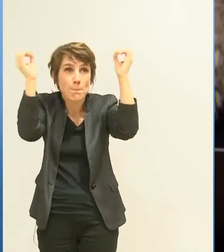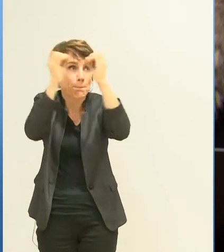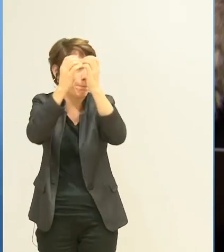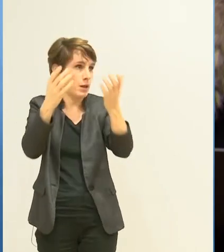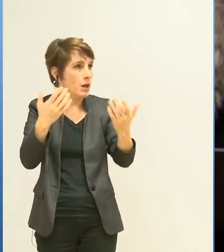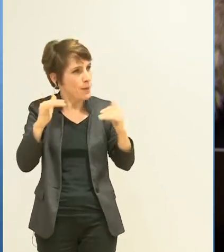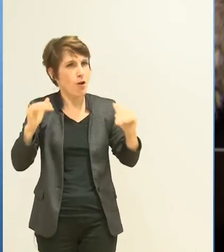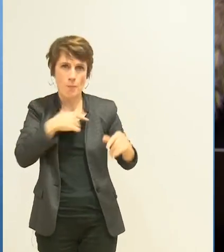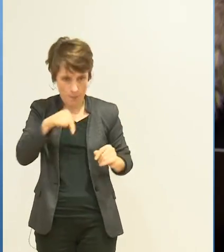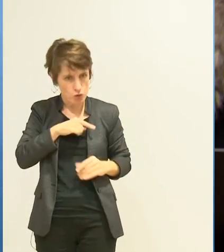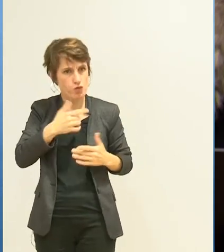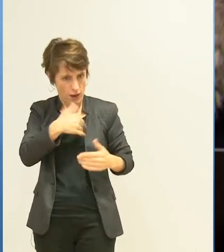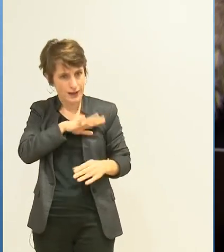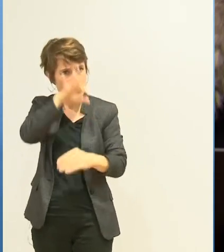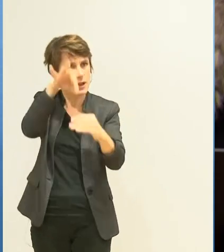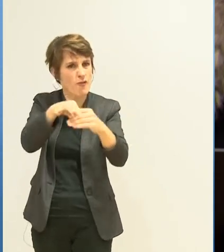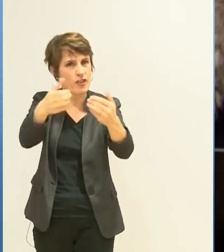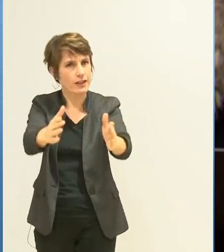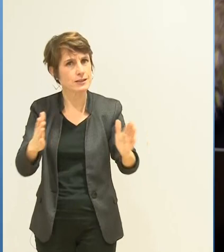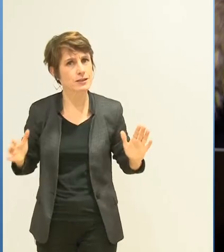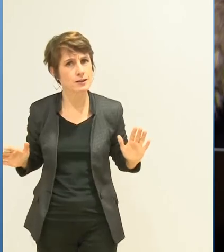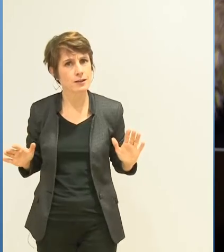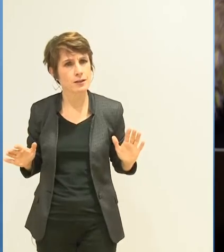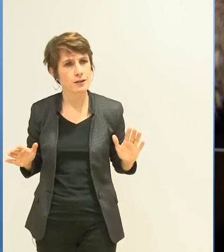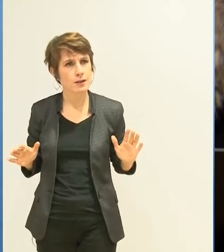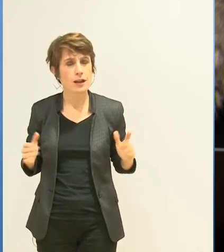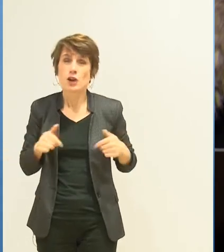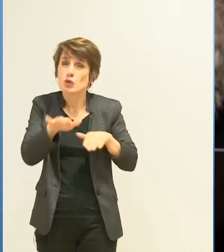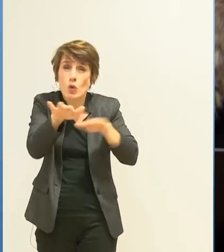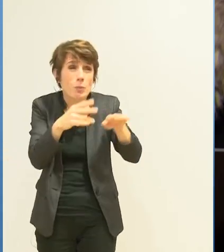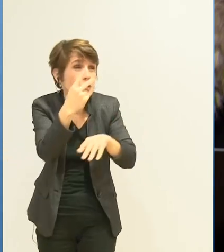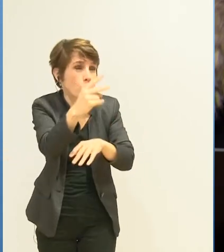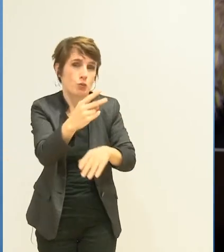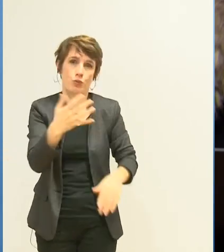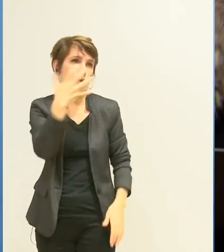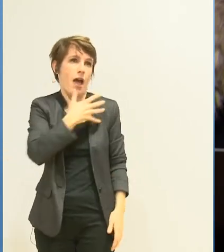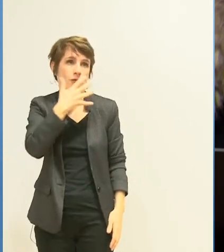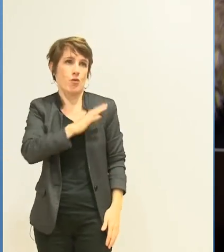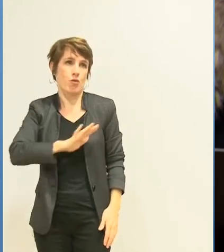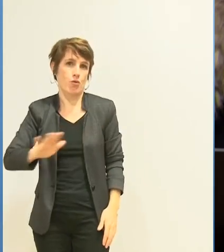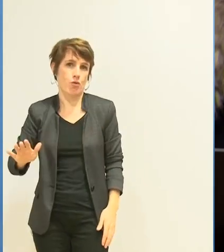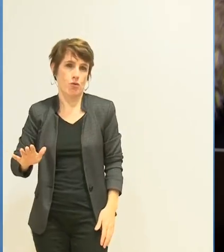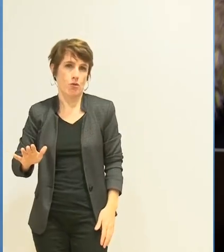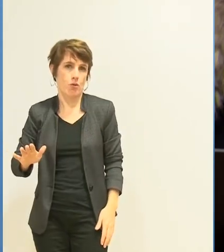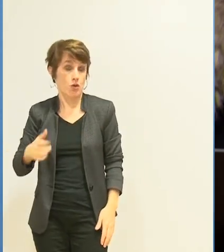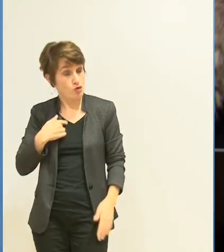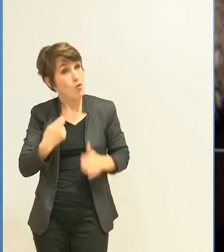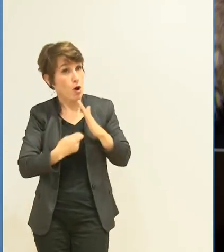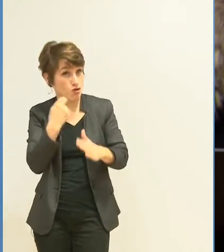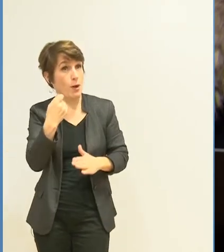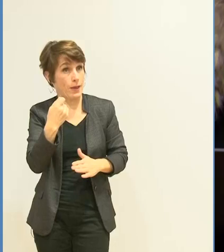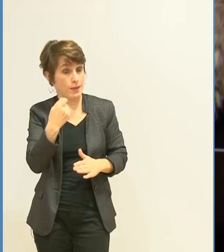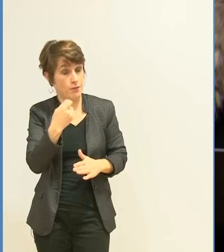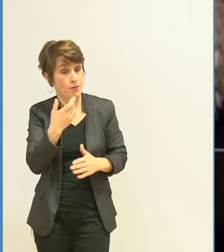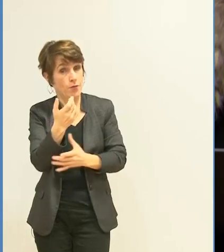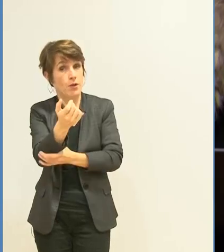qui votons et qui décidons donc cette manière là et est encore scandaleuse voilà donc je vous le redis donc sur